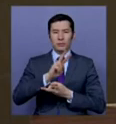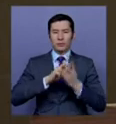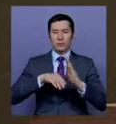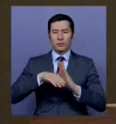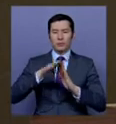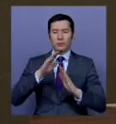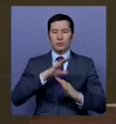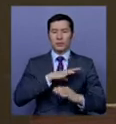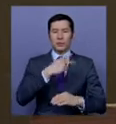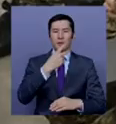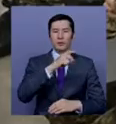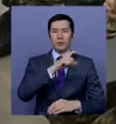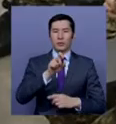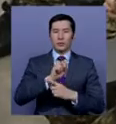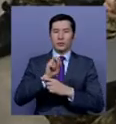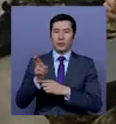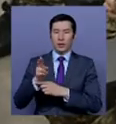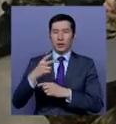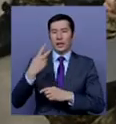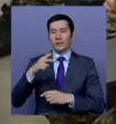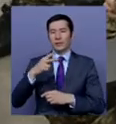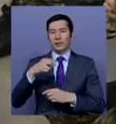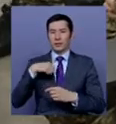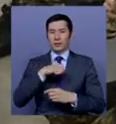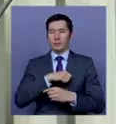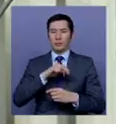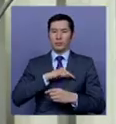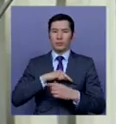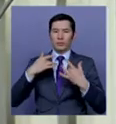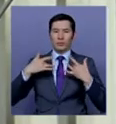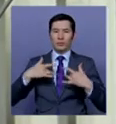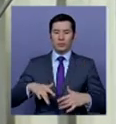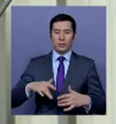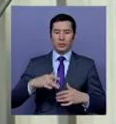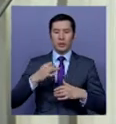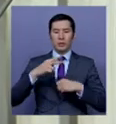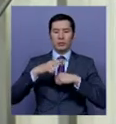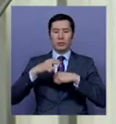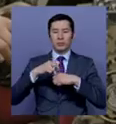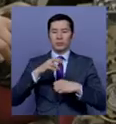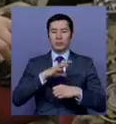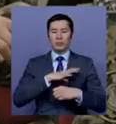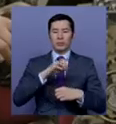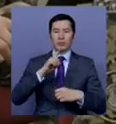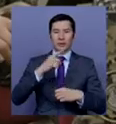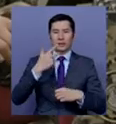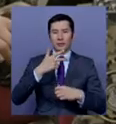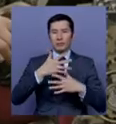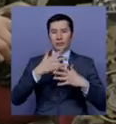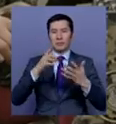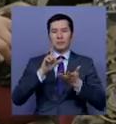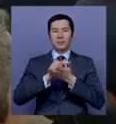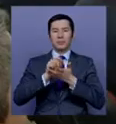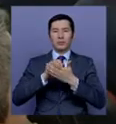адам жұмыстан кетсе, 20-сы өз еркімен қызметтен бас тартыпты. Ал 30 шақты полицей жасы ұлғайғандықтан зейнетке шыққан. Сондықтан жаңа